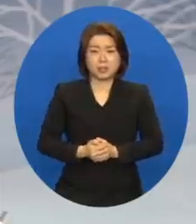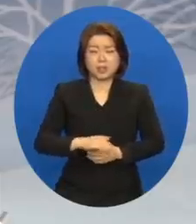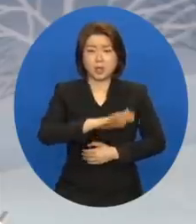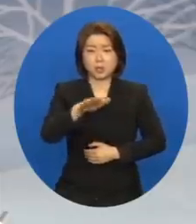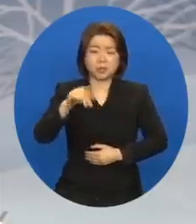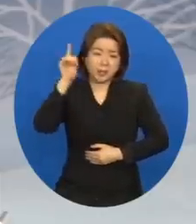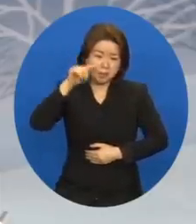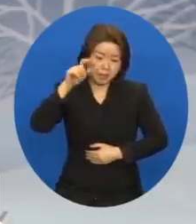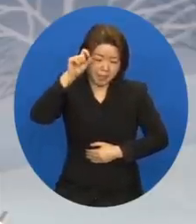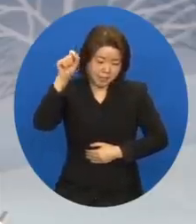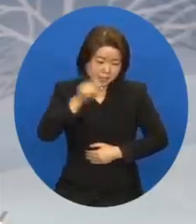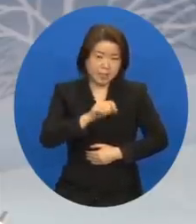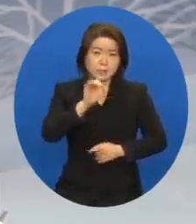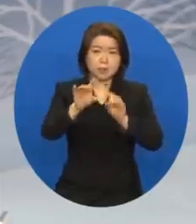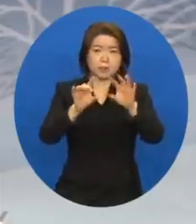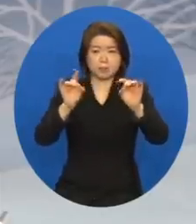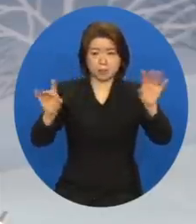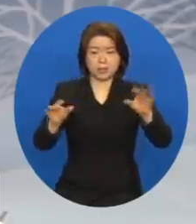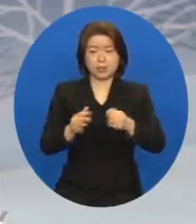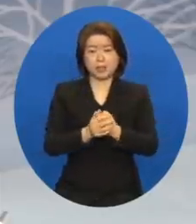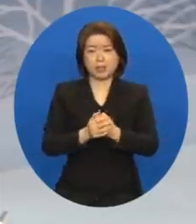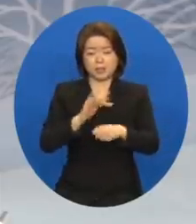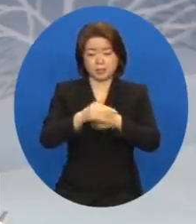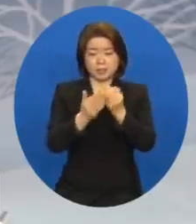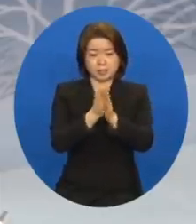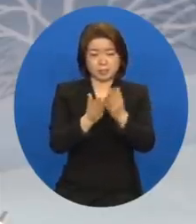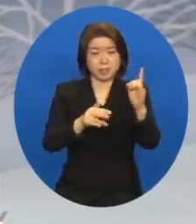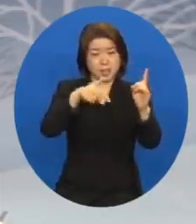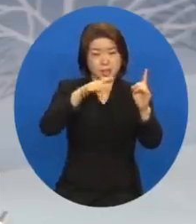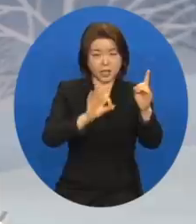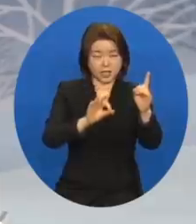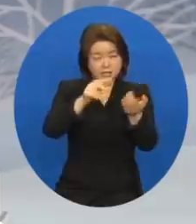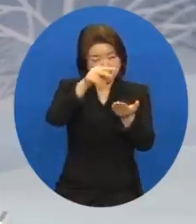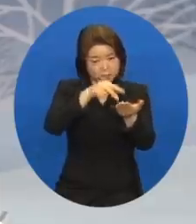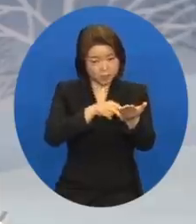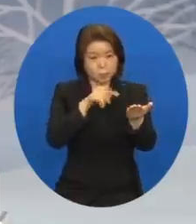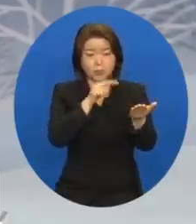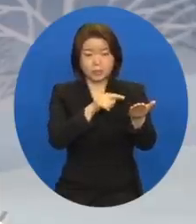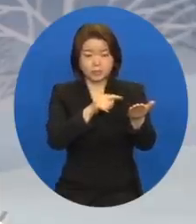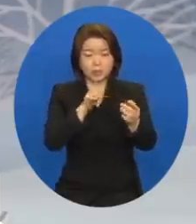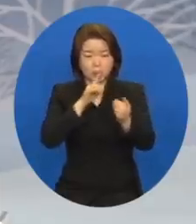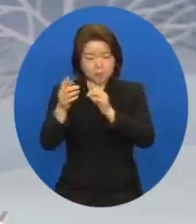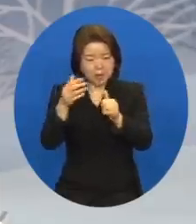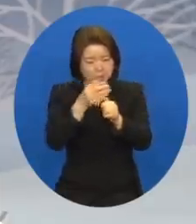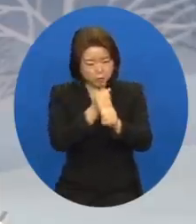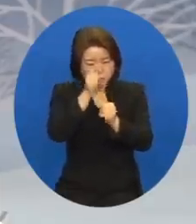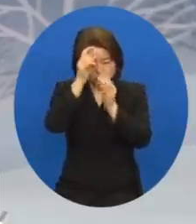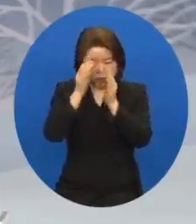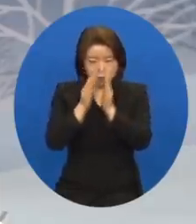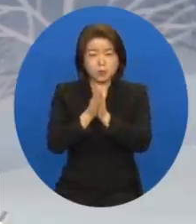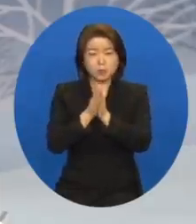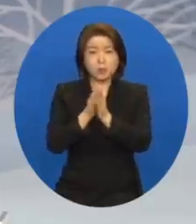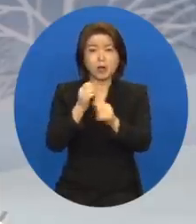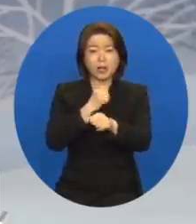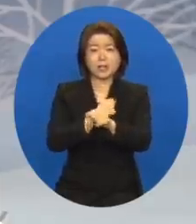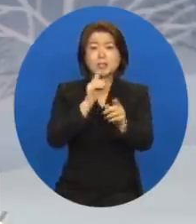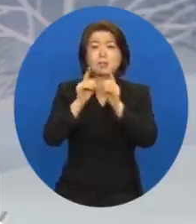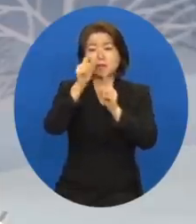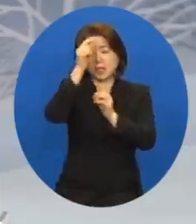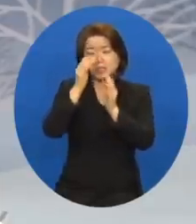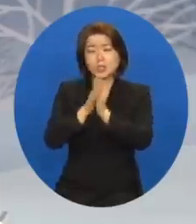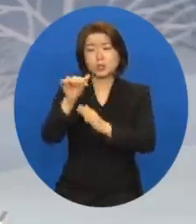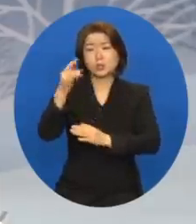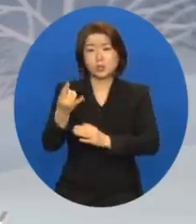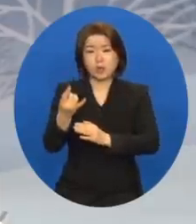매일 새벽마다 성경 한 장씩을 읽고 그 말씀을 붙잡고 기도하는 말씀 기도를 하는 이유가